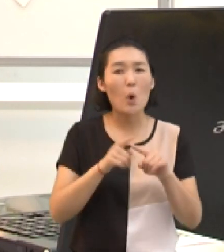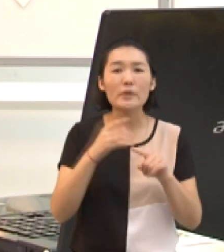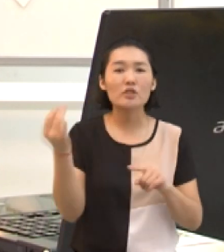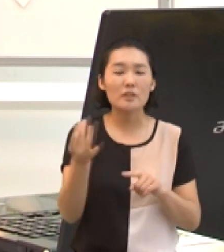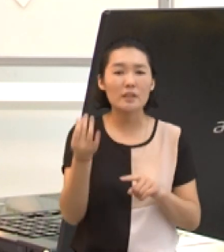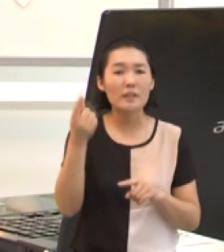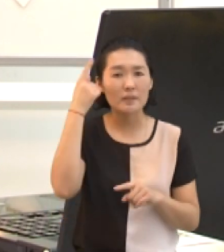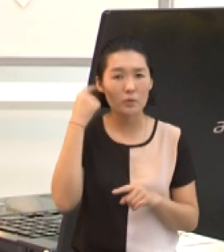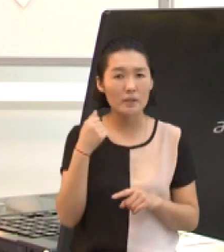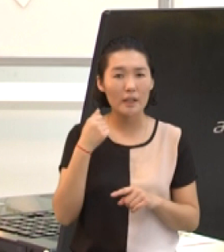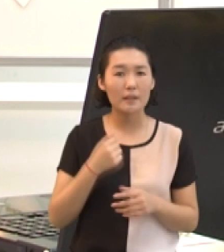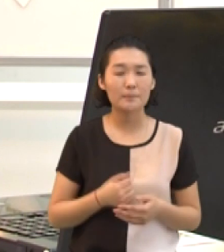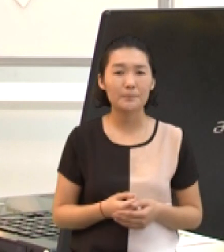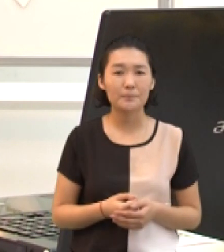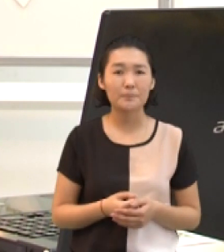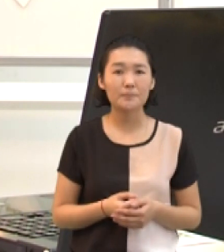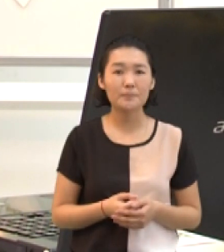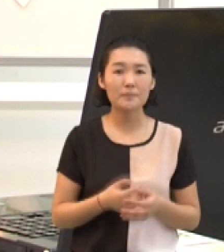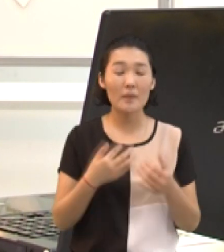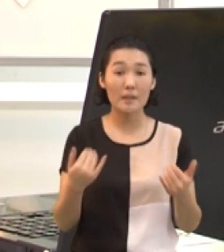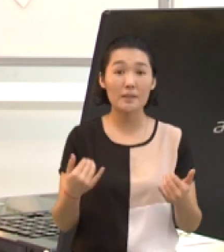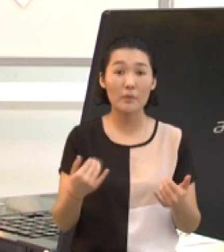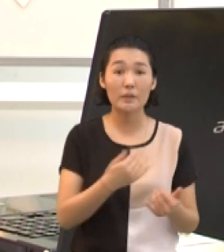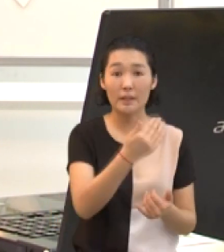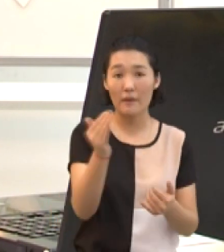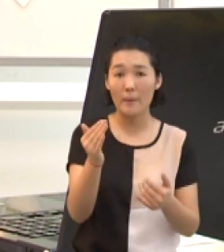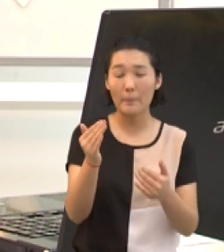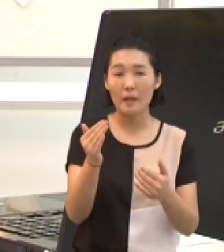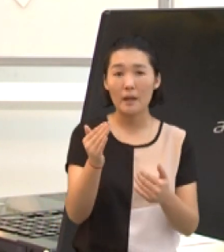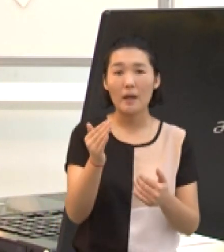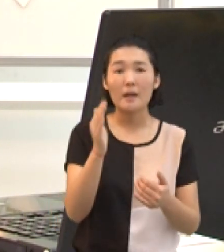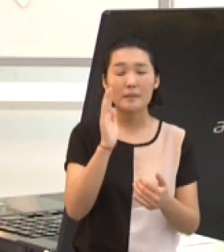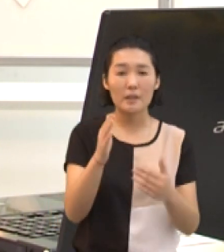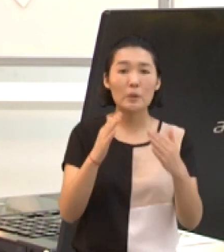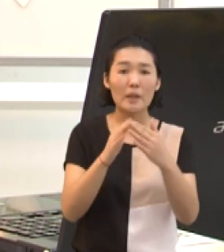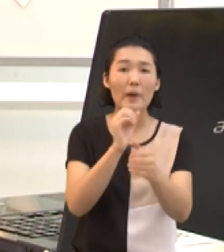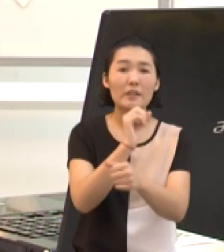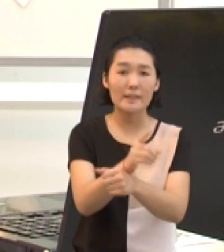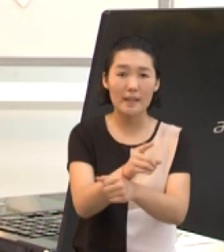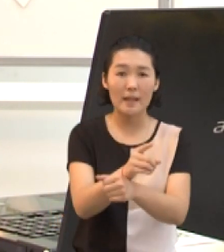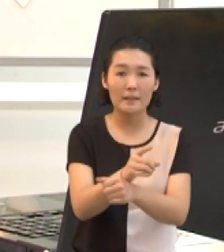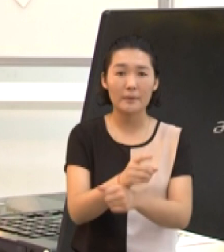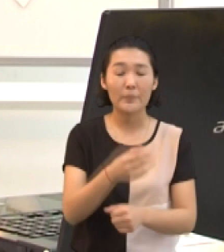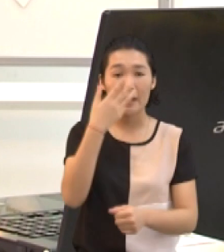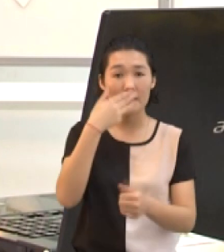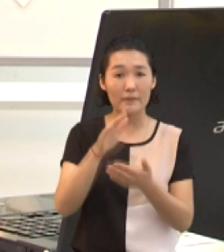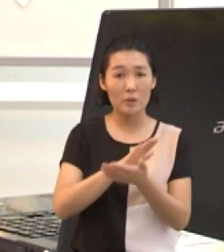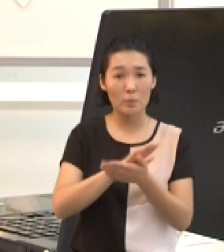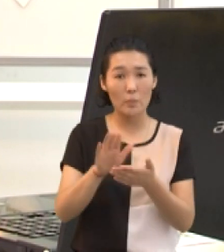интересно узнать. И сегодня я вам задаю домашнее задание. Из цветной